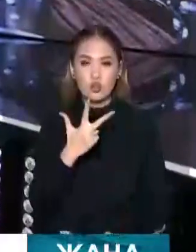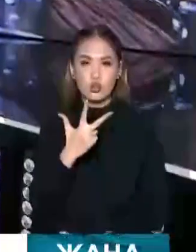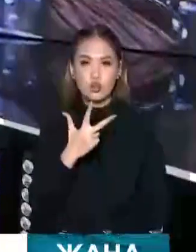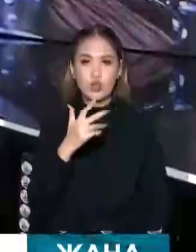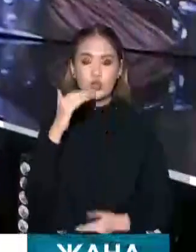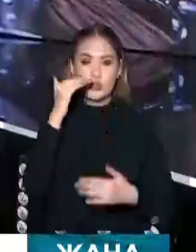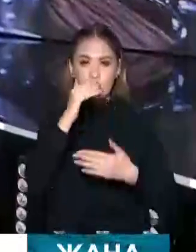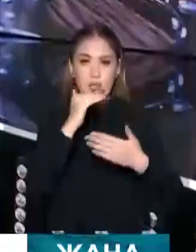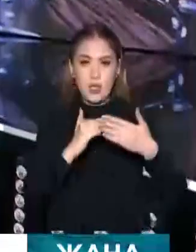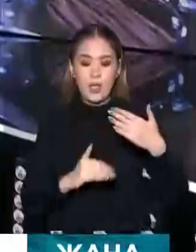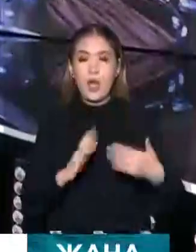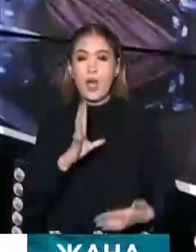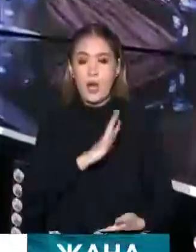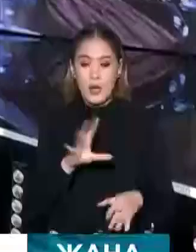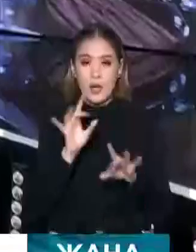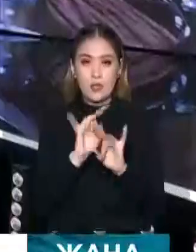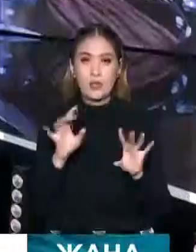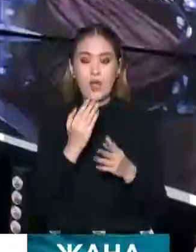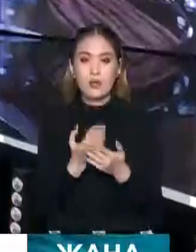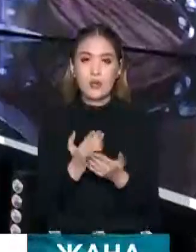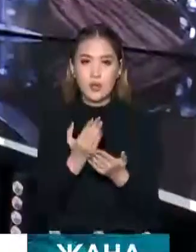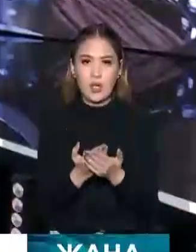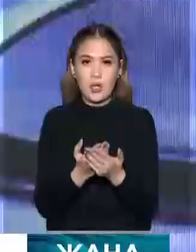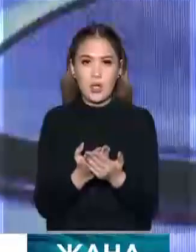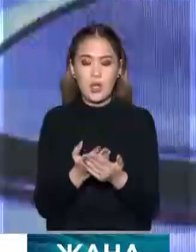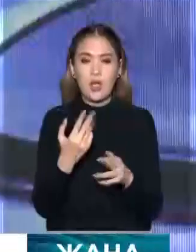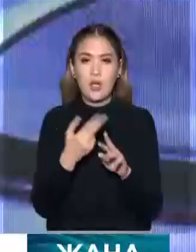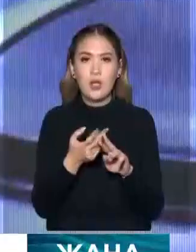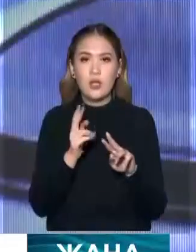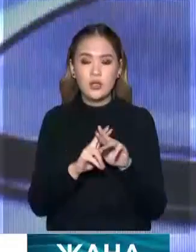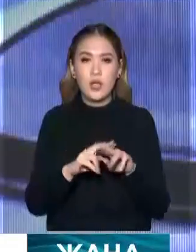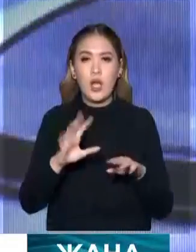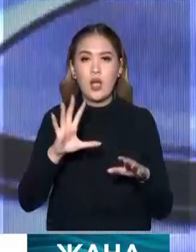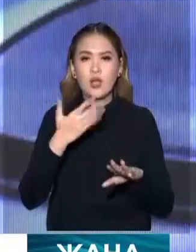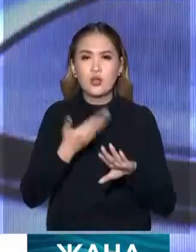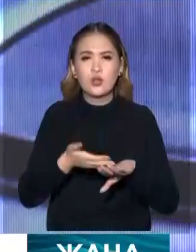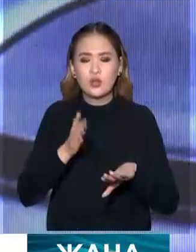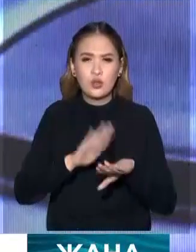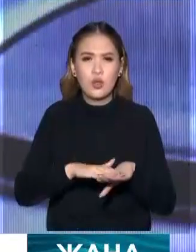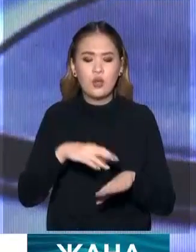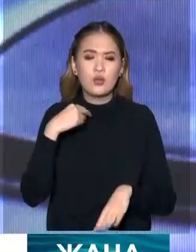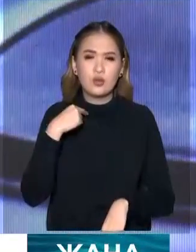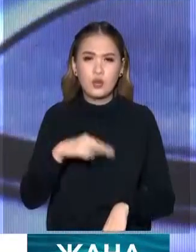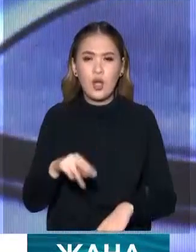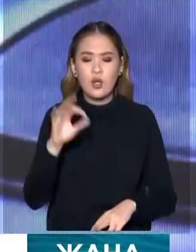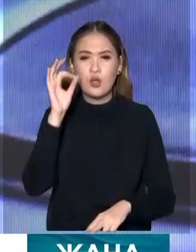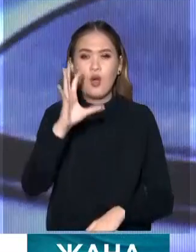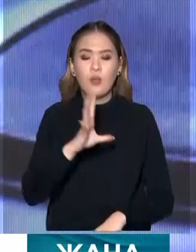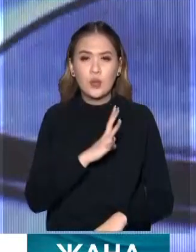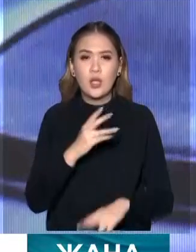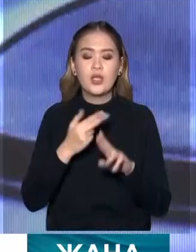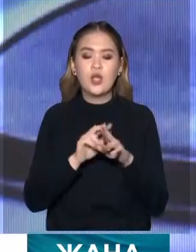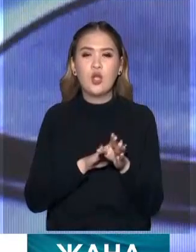сатысын айтып кеттім ғой, иә. Мысалға аса ауыр қылмыстарға келейік. Аса ауыр қылмыстар жасағандар